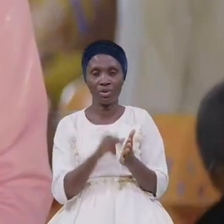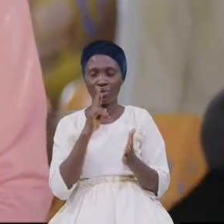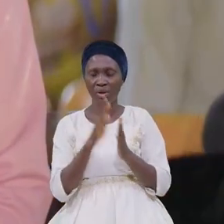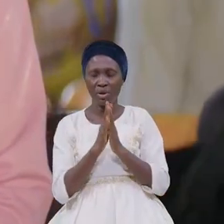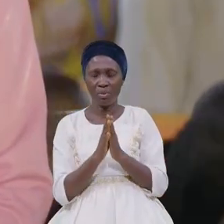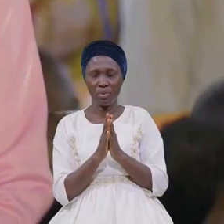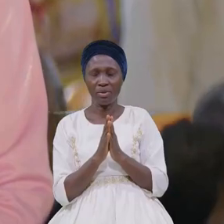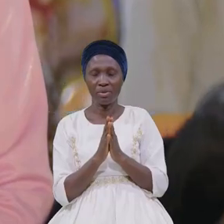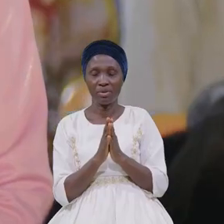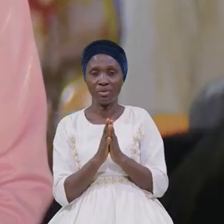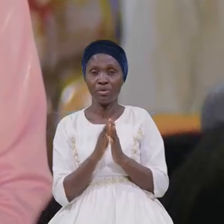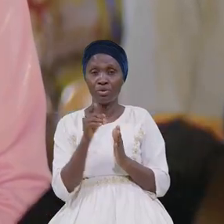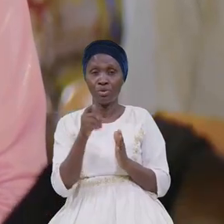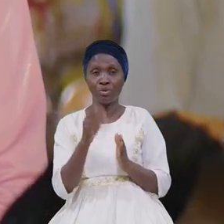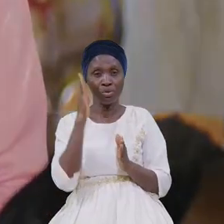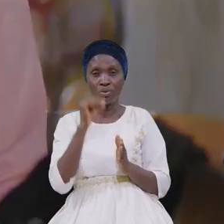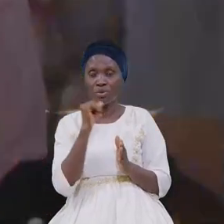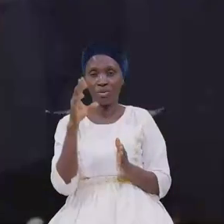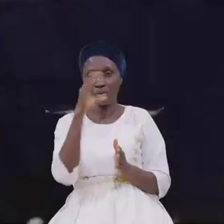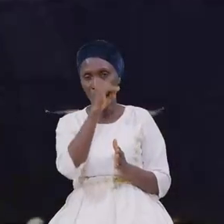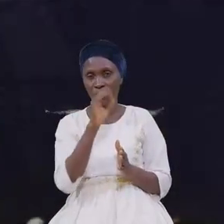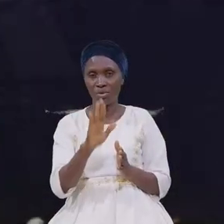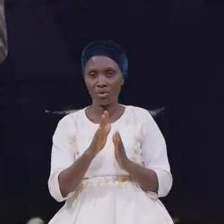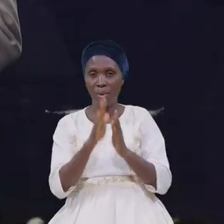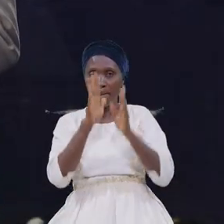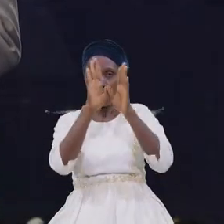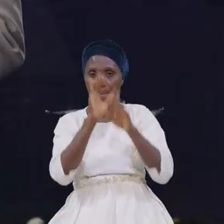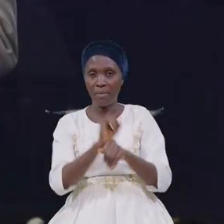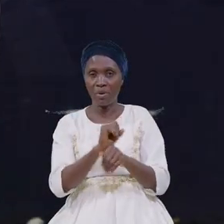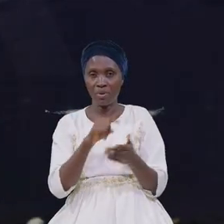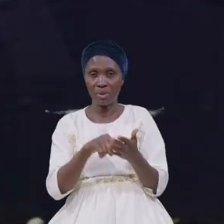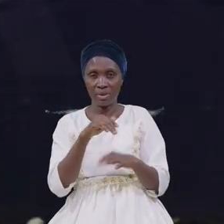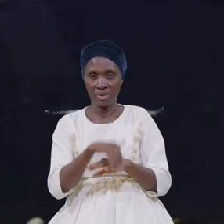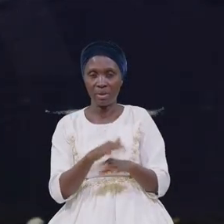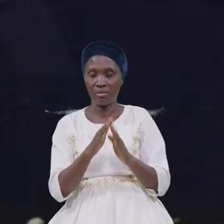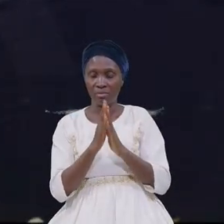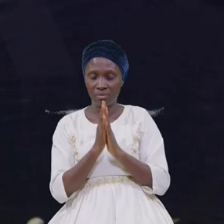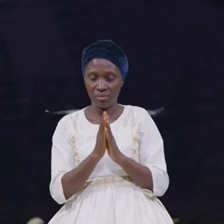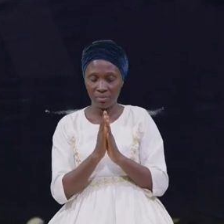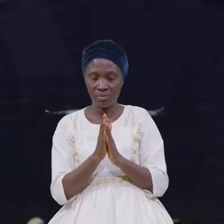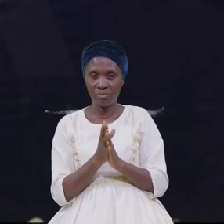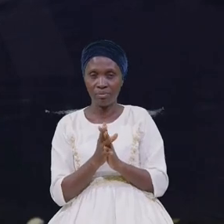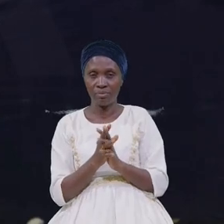Vous n'allez pas manquer ou bien rater votre miracle ce soir.